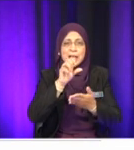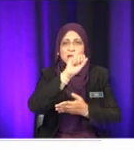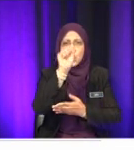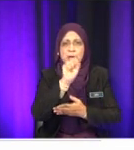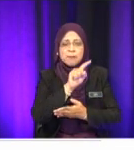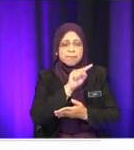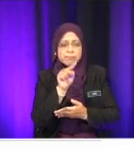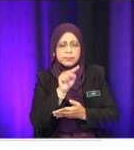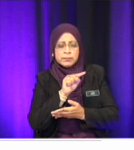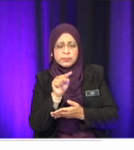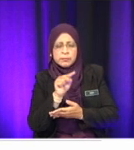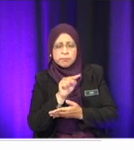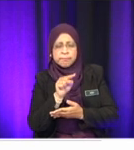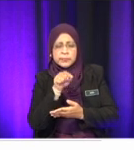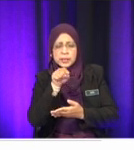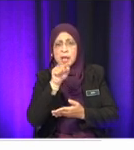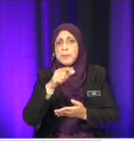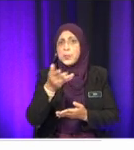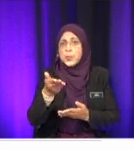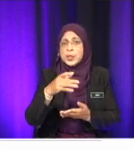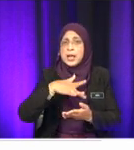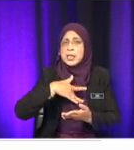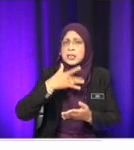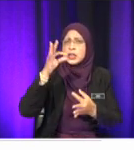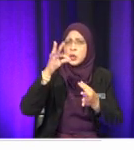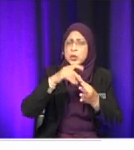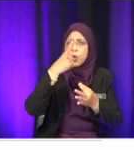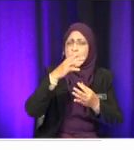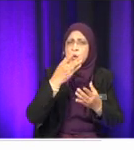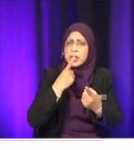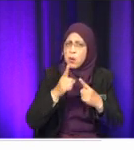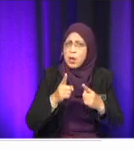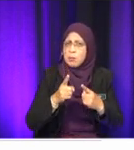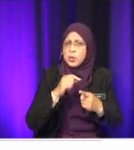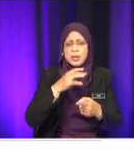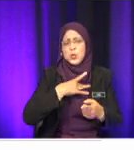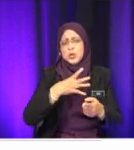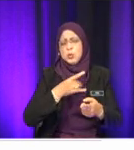mampu jawab dan bukan soal lain yang kamu suka Oke